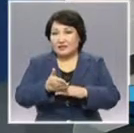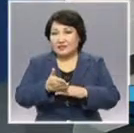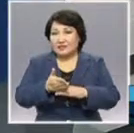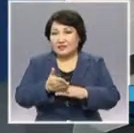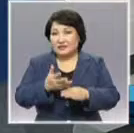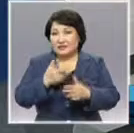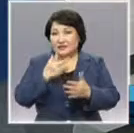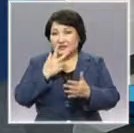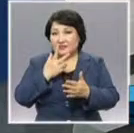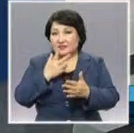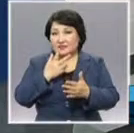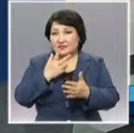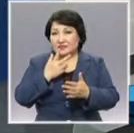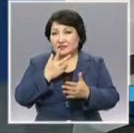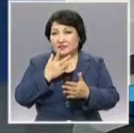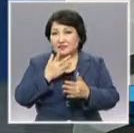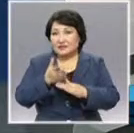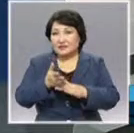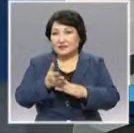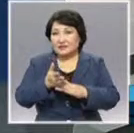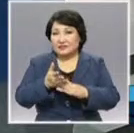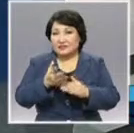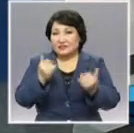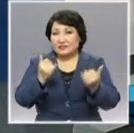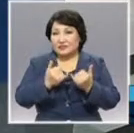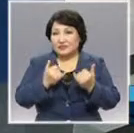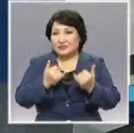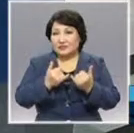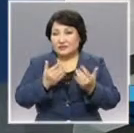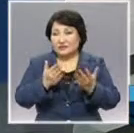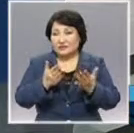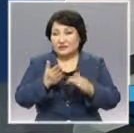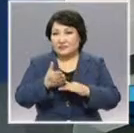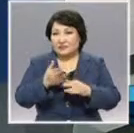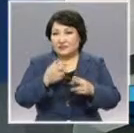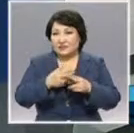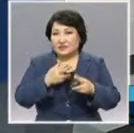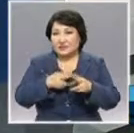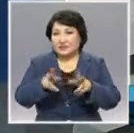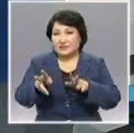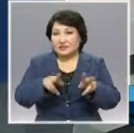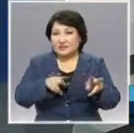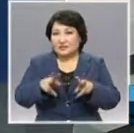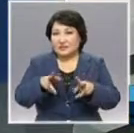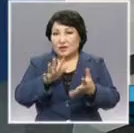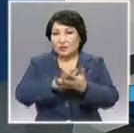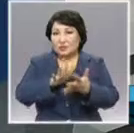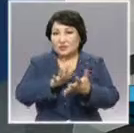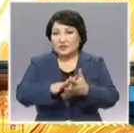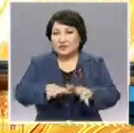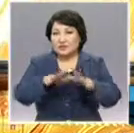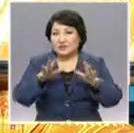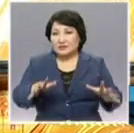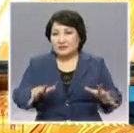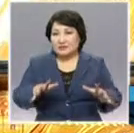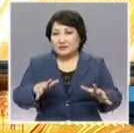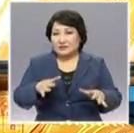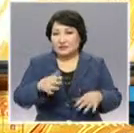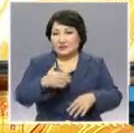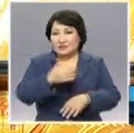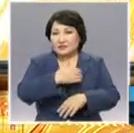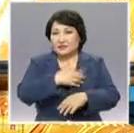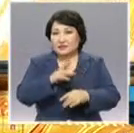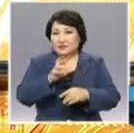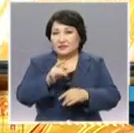устаршаю картину. То есть по прилегающей территории, именно к железной дороге, мусор. Я бы хотел узнать, а